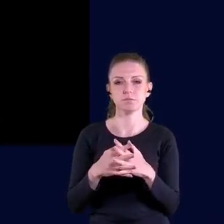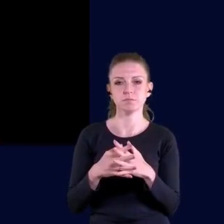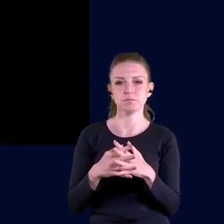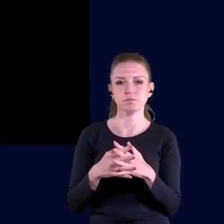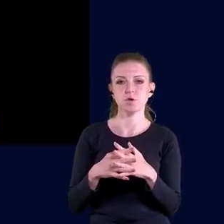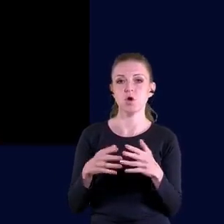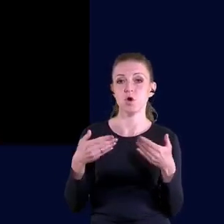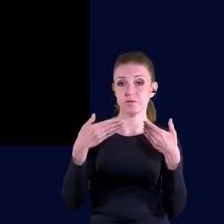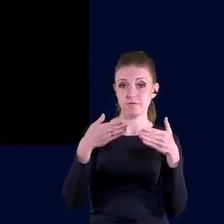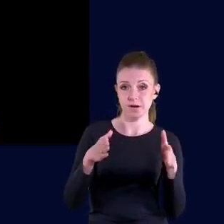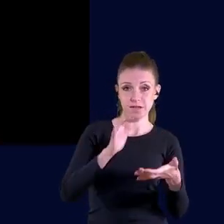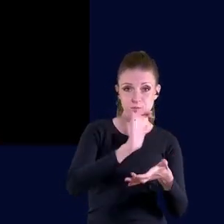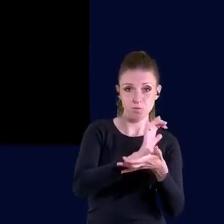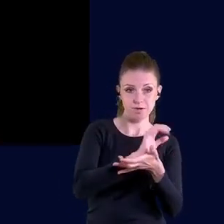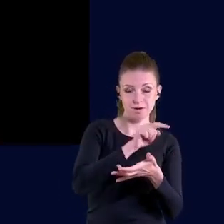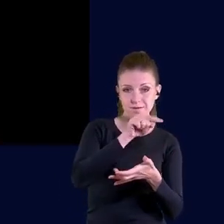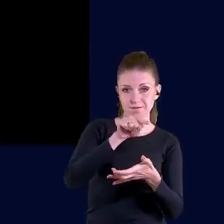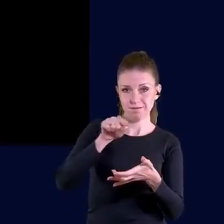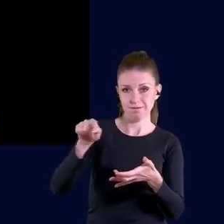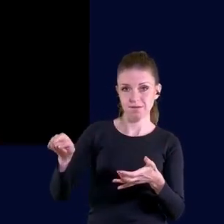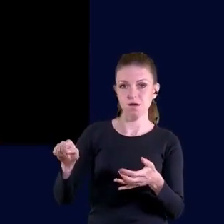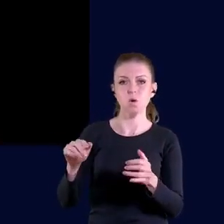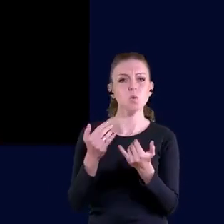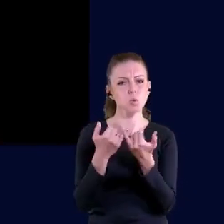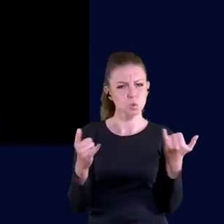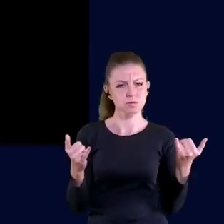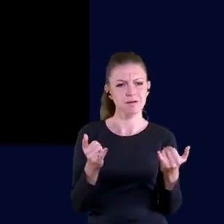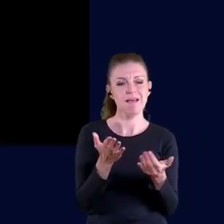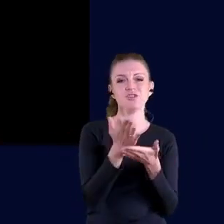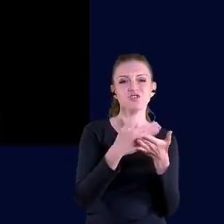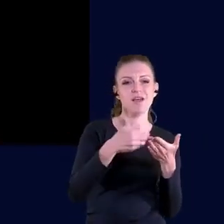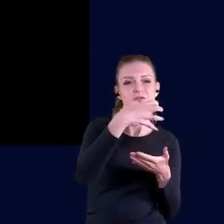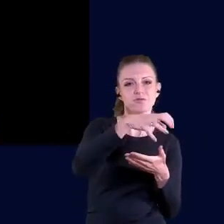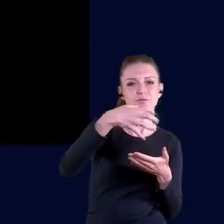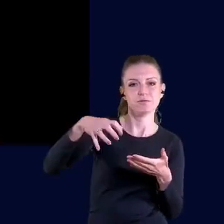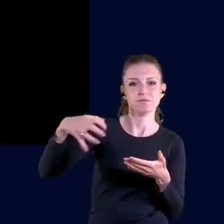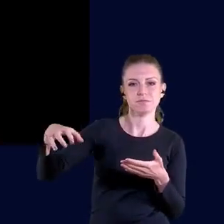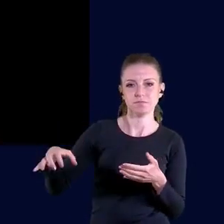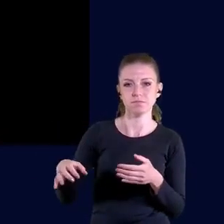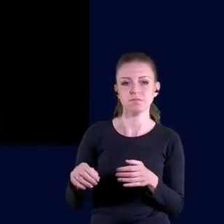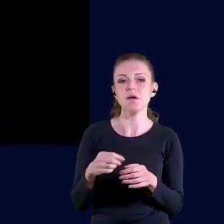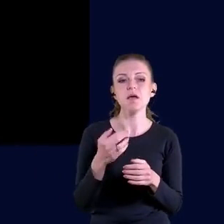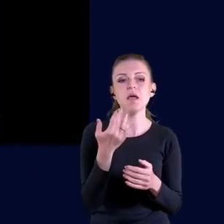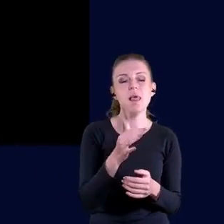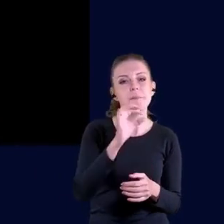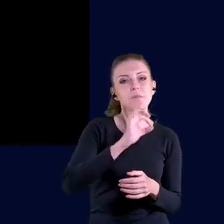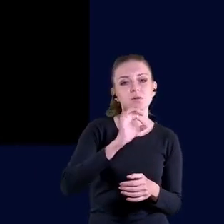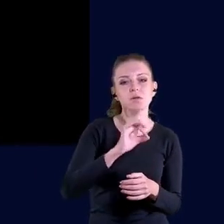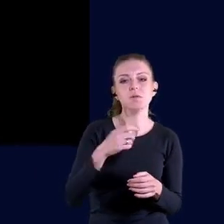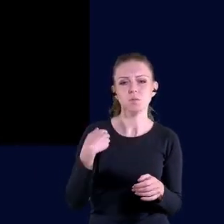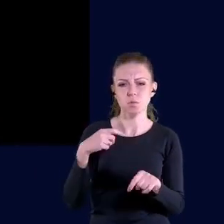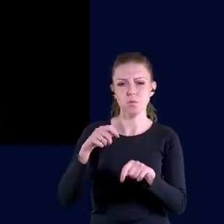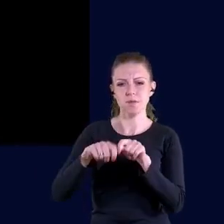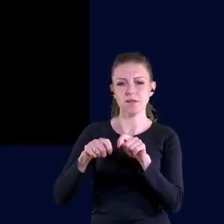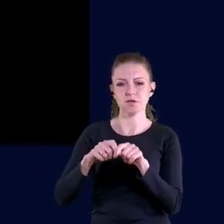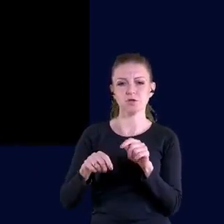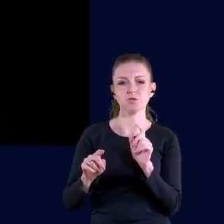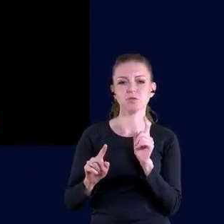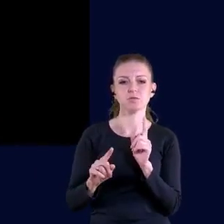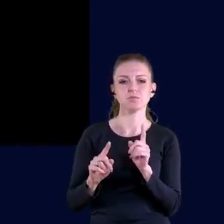otwarte publikacje w poszczególnych dyscyplinach to jest praca badaczy z sorbony